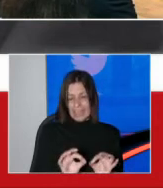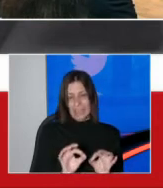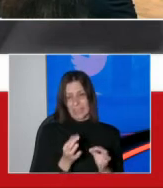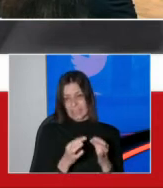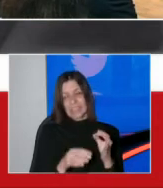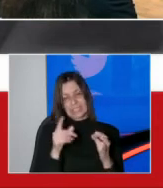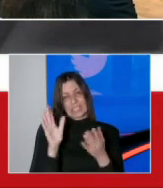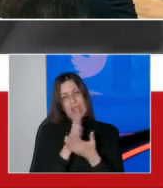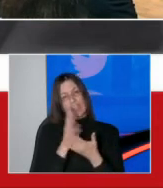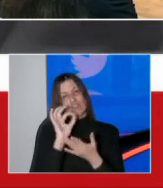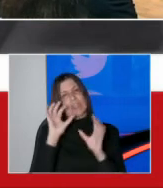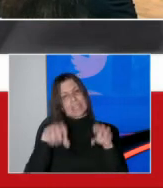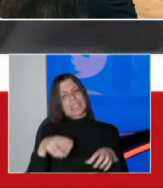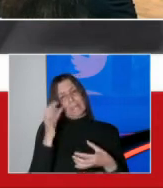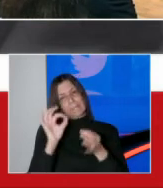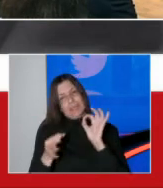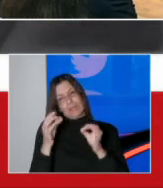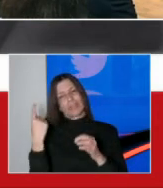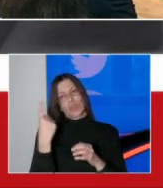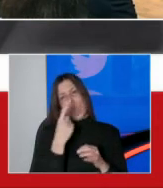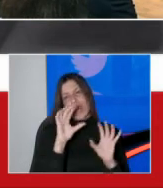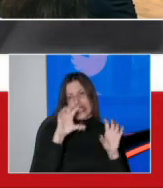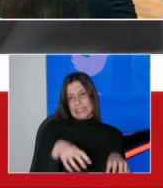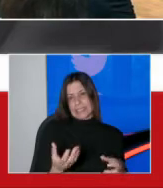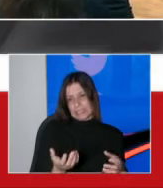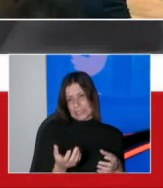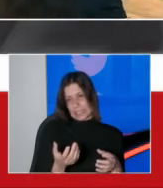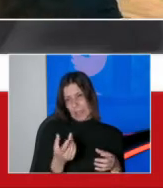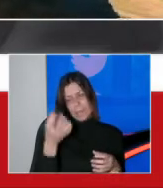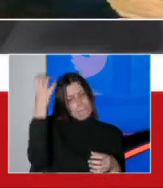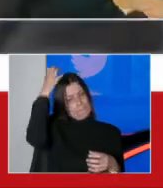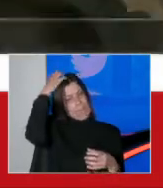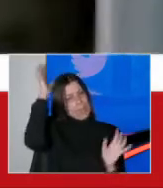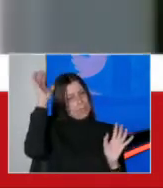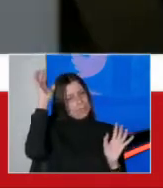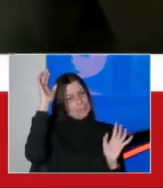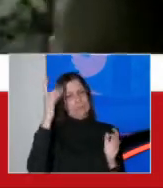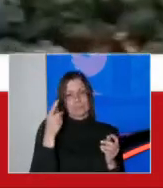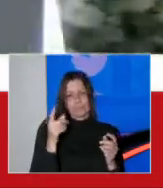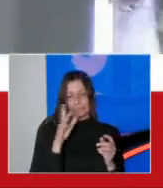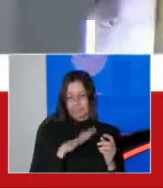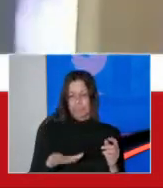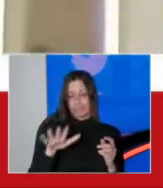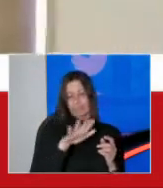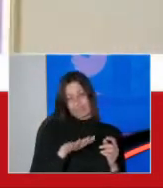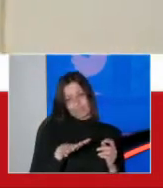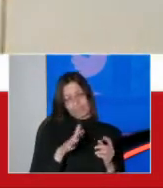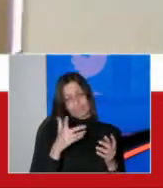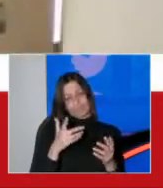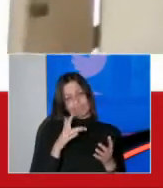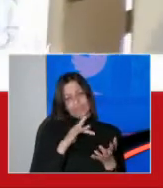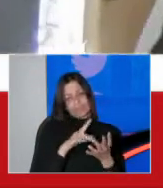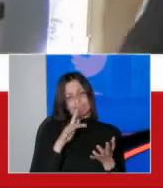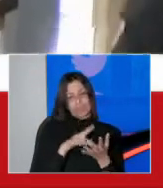של נשיא בית משפט. כל נשיא מלך בלטיפונדיה הפרטי הקטנה שלו, לא כל